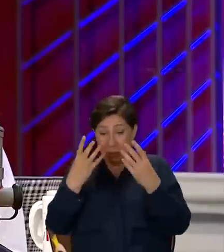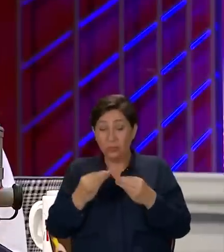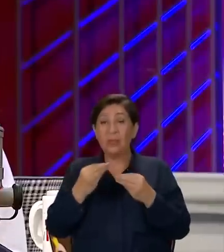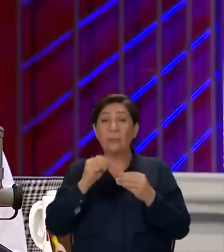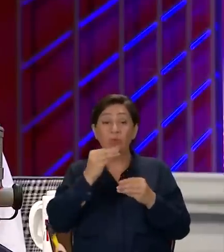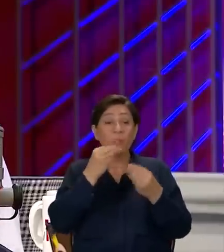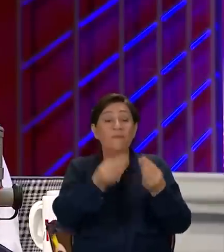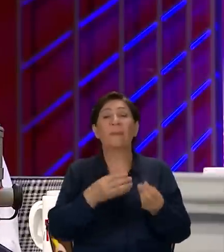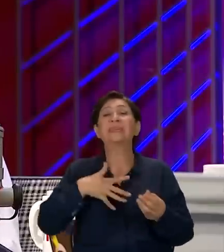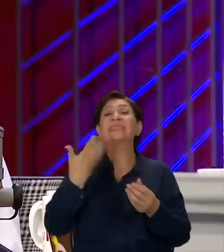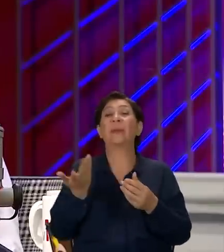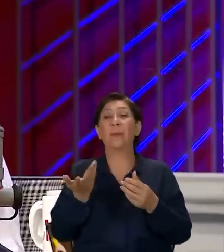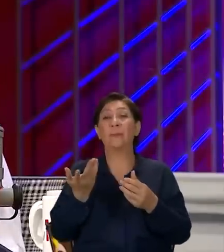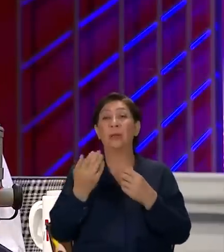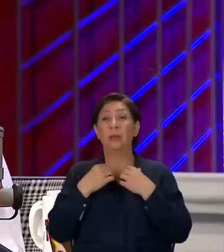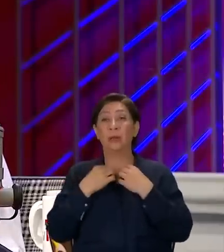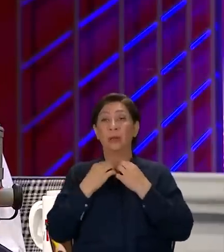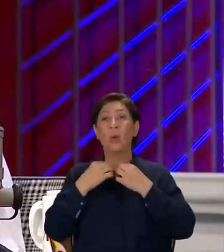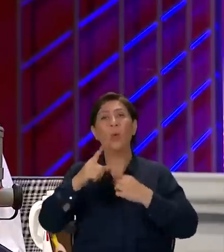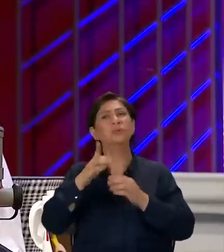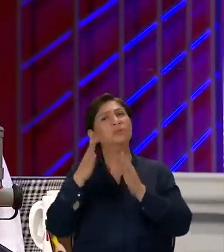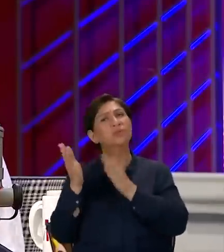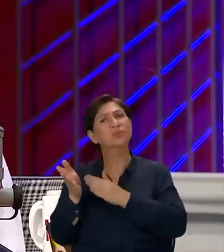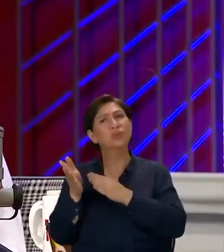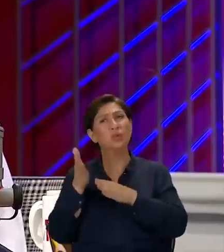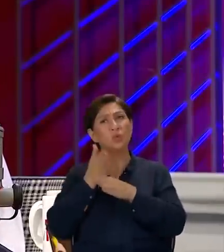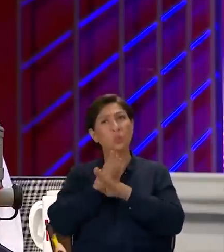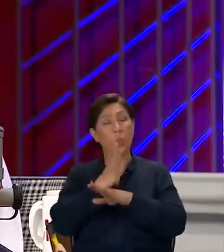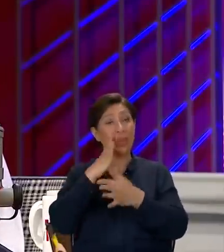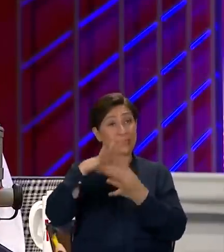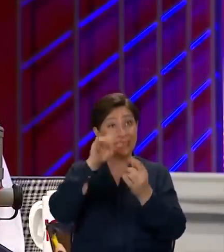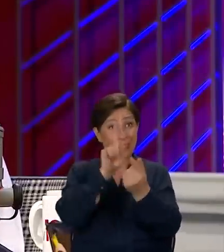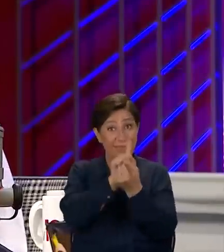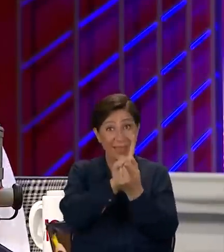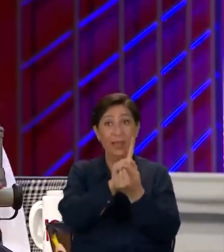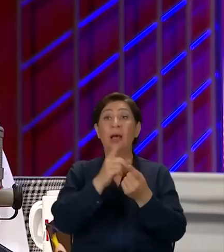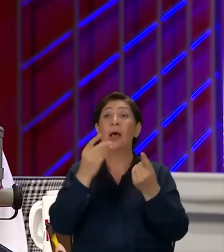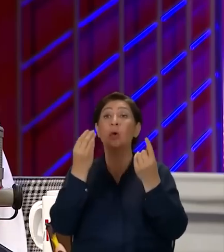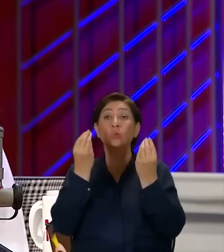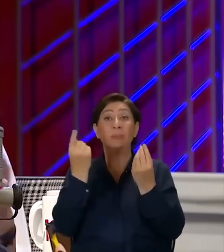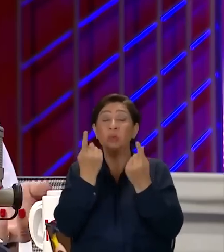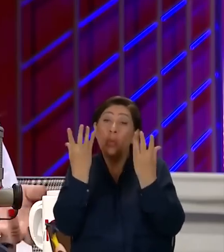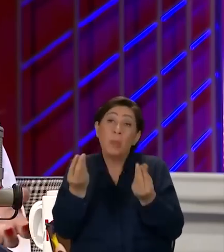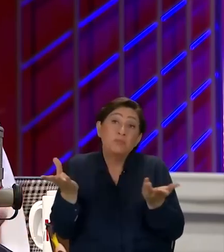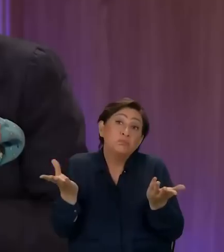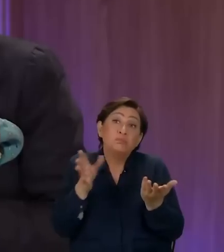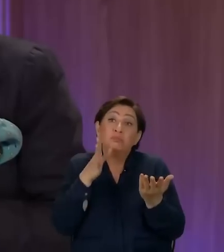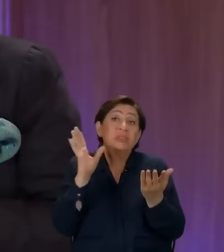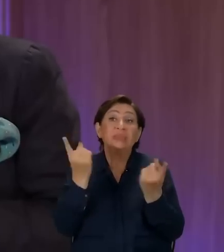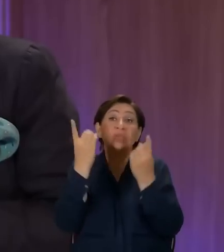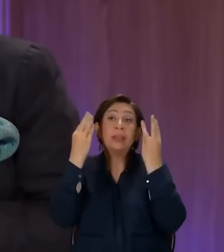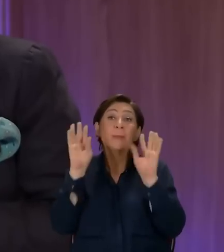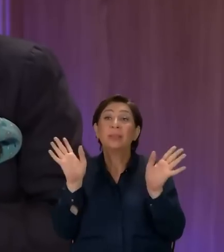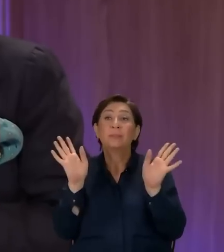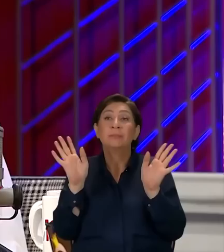istemem. Ama onun haricinde doğru insanla güzel bir şey olabilir belki bilmiyorum gerçekten hiçbir şey anlamadım